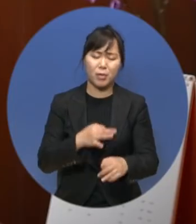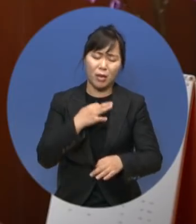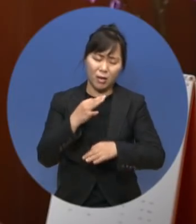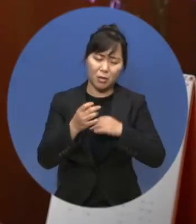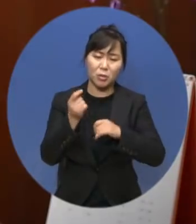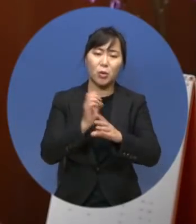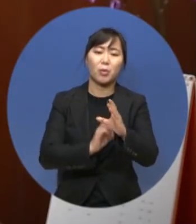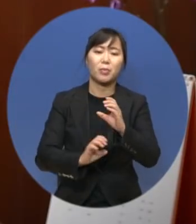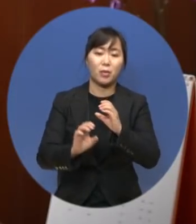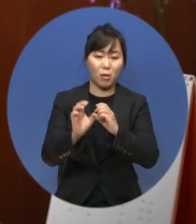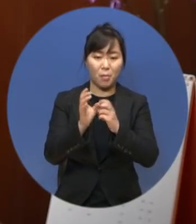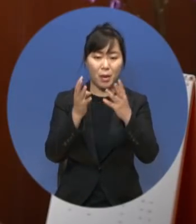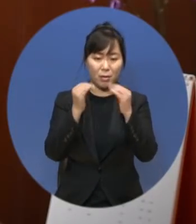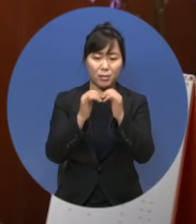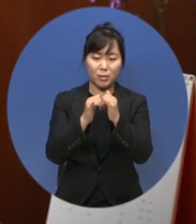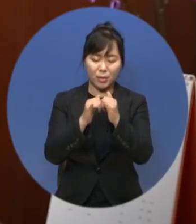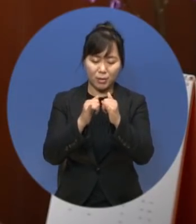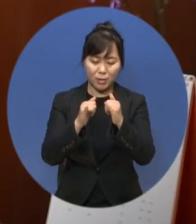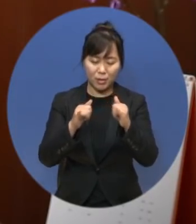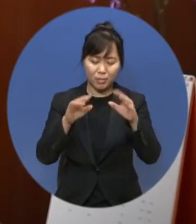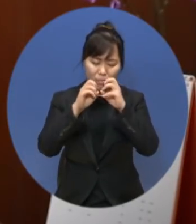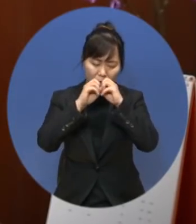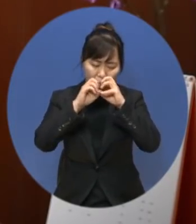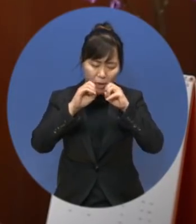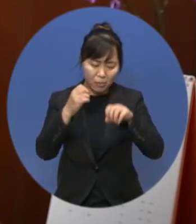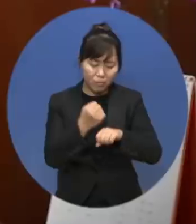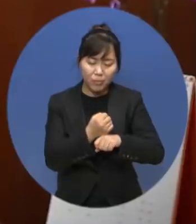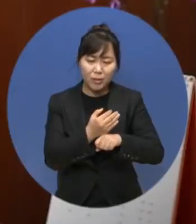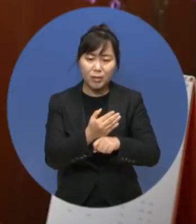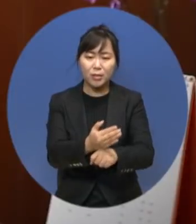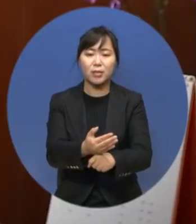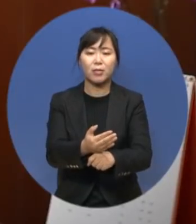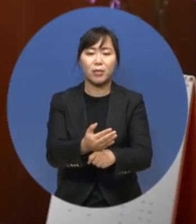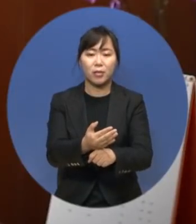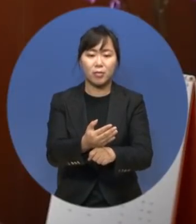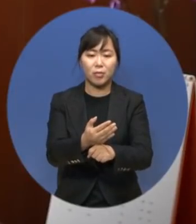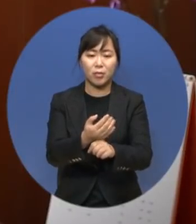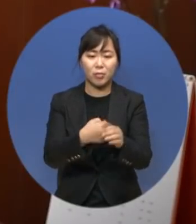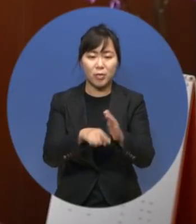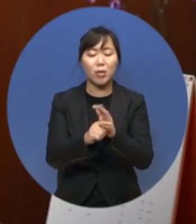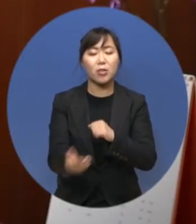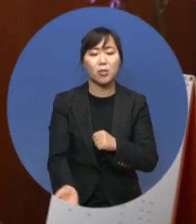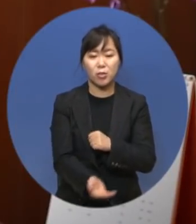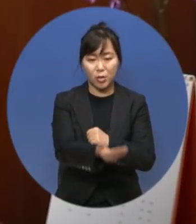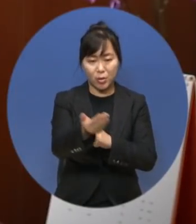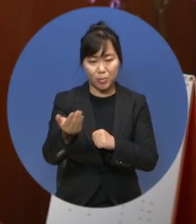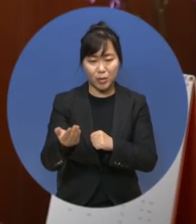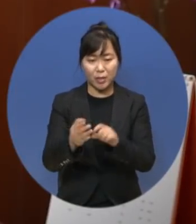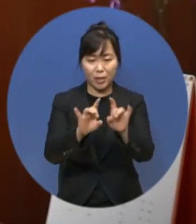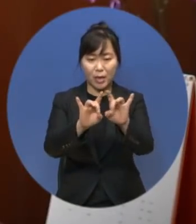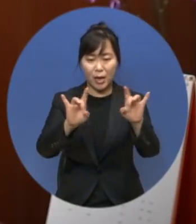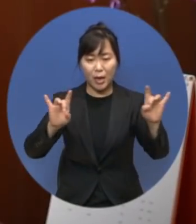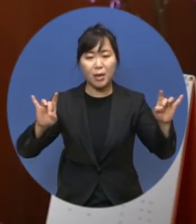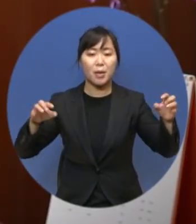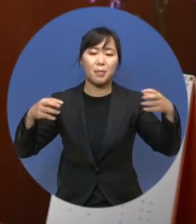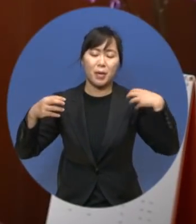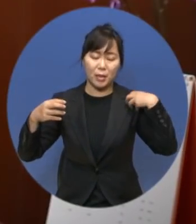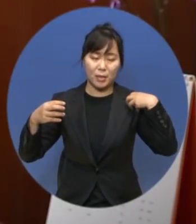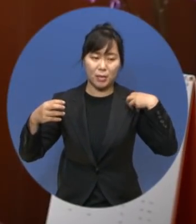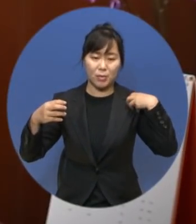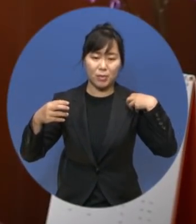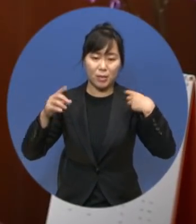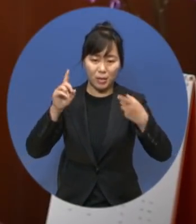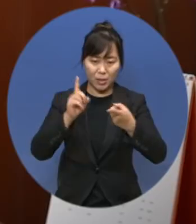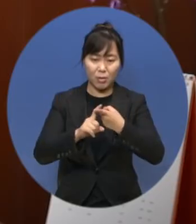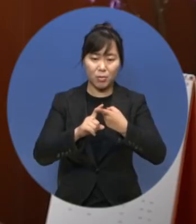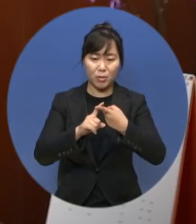목소리가 조금 더 많은 사람들한테 알려질 수 있도록 여러분들이 각자 계신